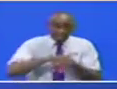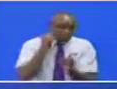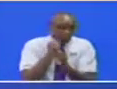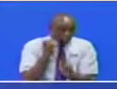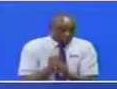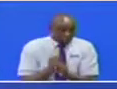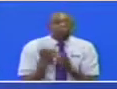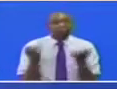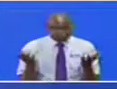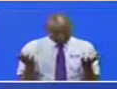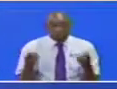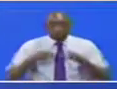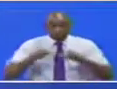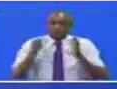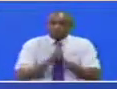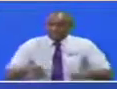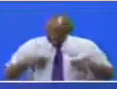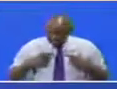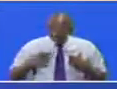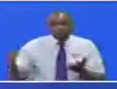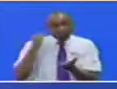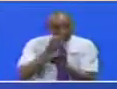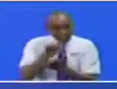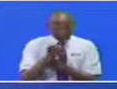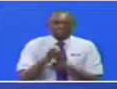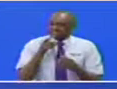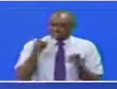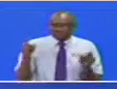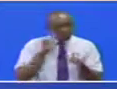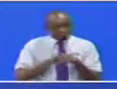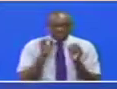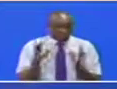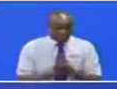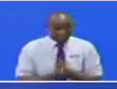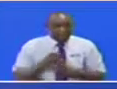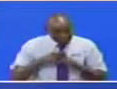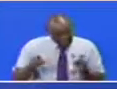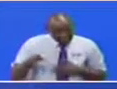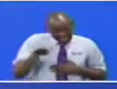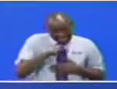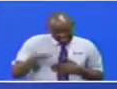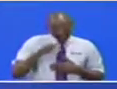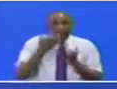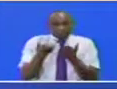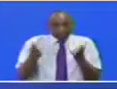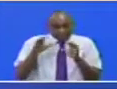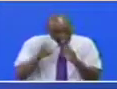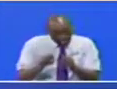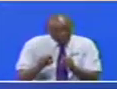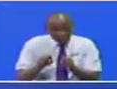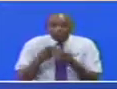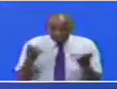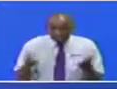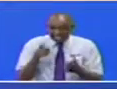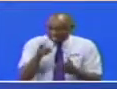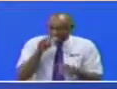kazi, aendeshe maisha na kuwa employed, sio mzuri sana. Lakini ukifika kwa urithi na kwa kumiliki, sasa